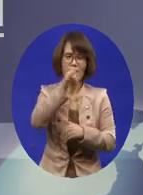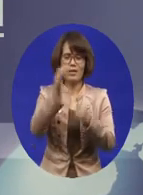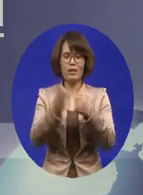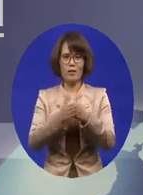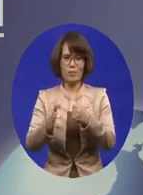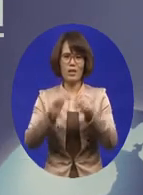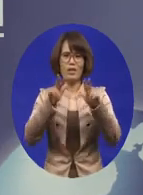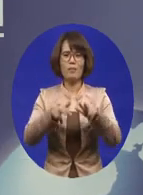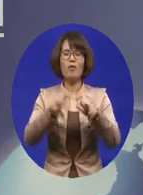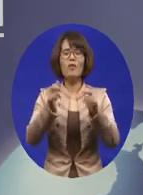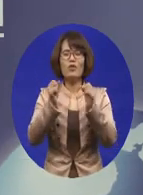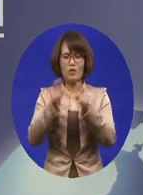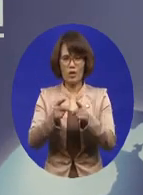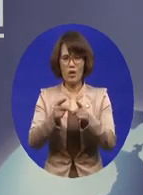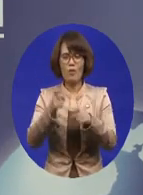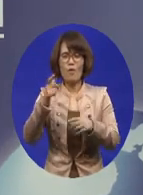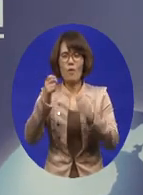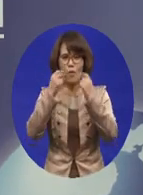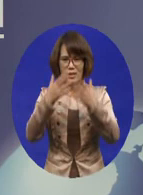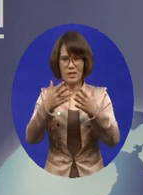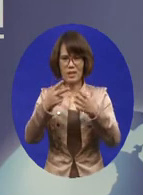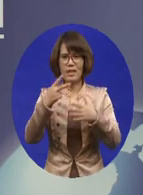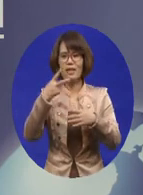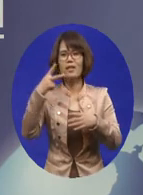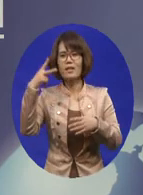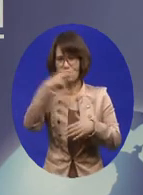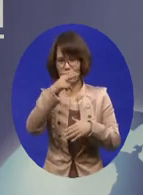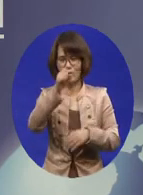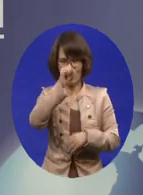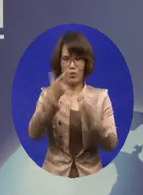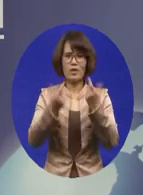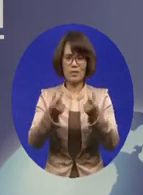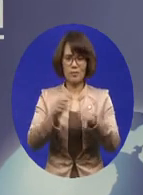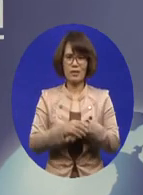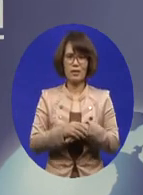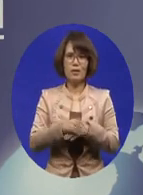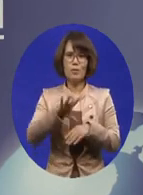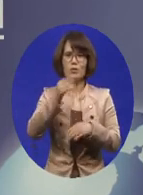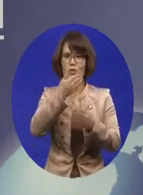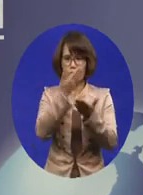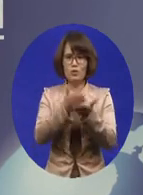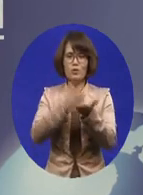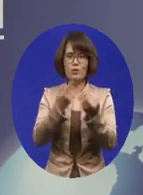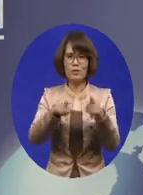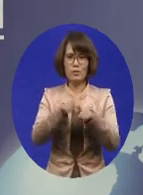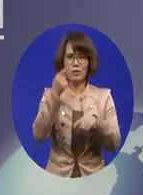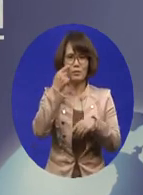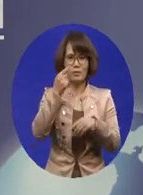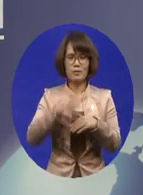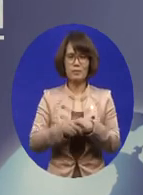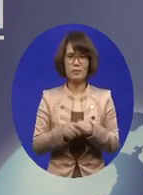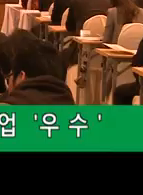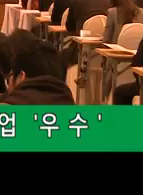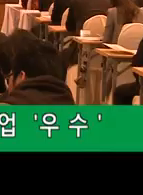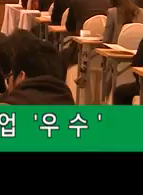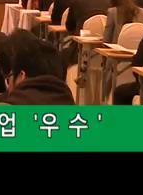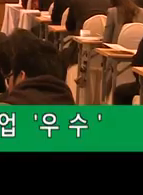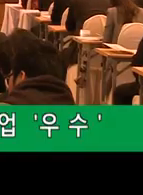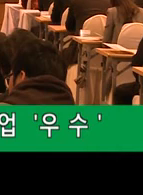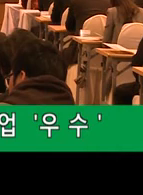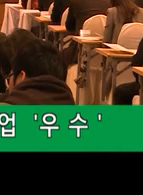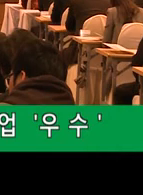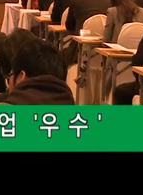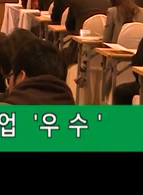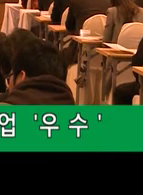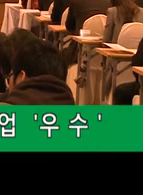않으니까요. 이번 기회에 단호하게 담배와 작별해보는 것도 좋을 것 같습니다. 먼저 주요 뉴스 함께 보시죠.